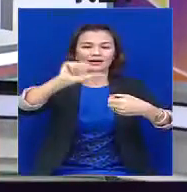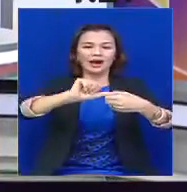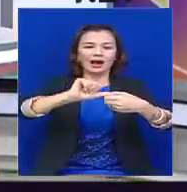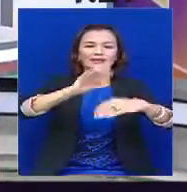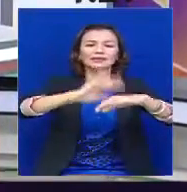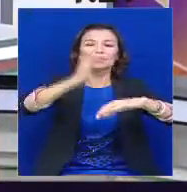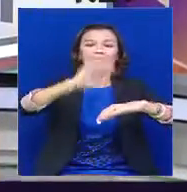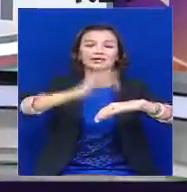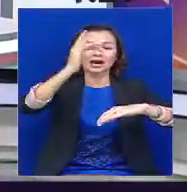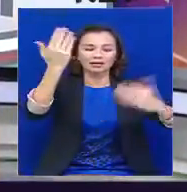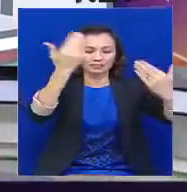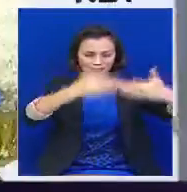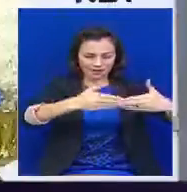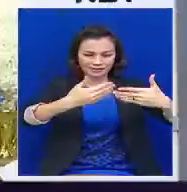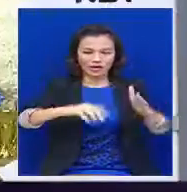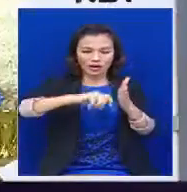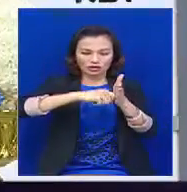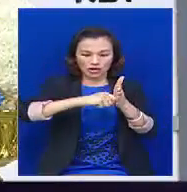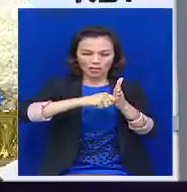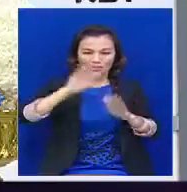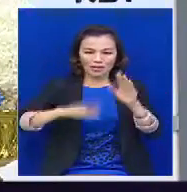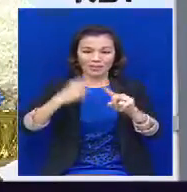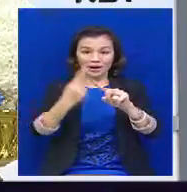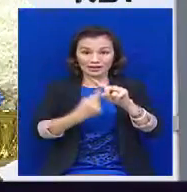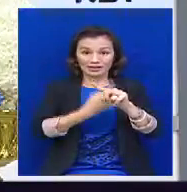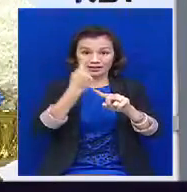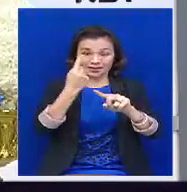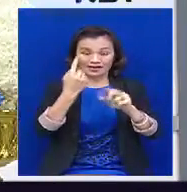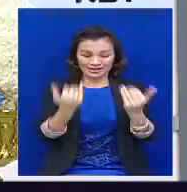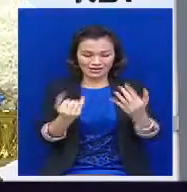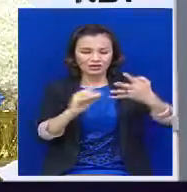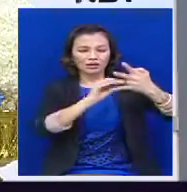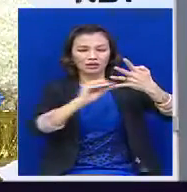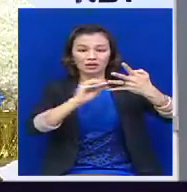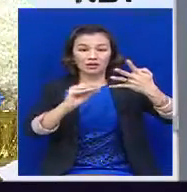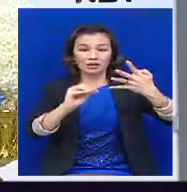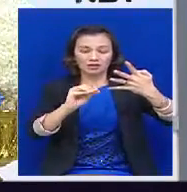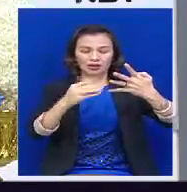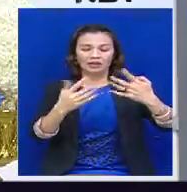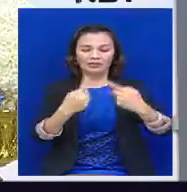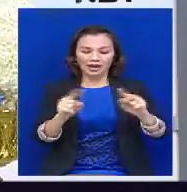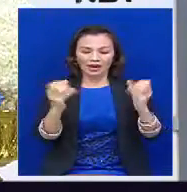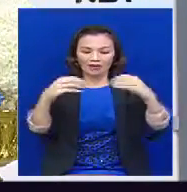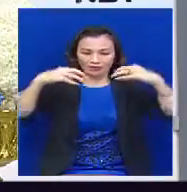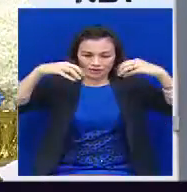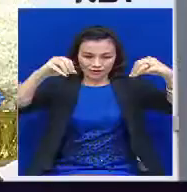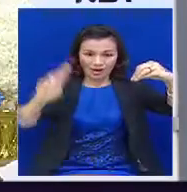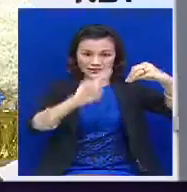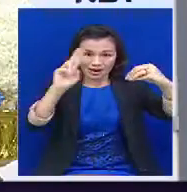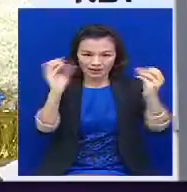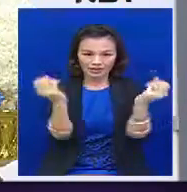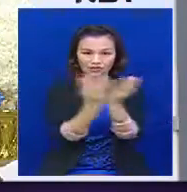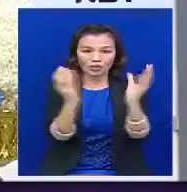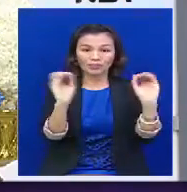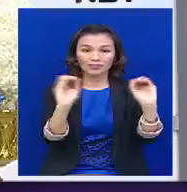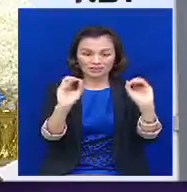ซ่อมบำรุงประจำปีนะครับในช่วงปลายเดือนนี้มั่นใจนะครับว่าจะไม่ส่งผลกระทบต่อผู้ใช้ไฟฟ้าพร้อมกับขอความร่วมมือพี่น้องประชาชนโดย